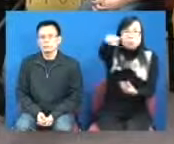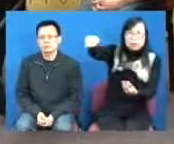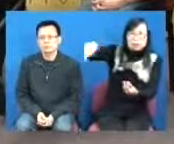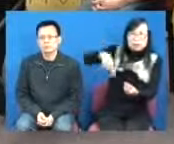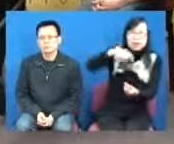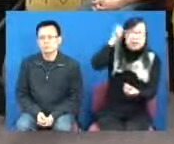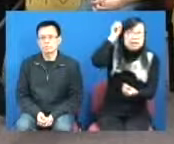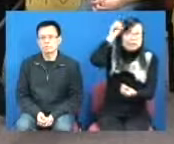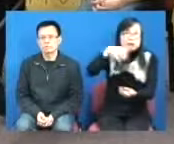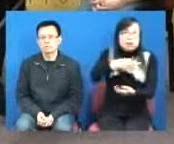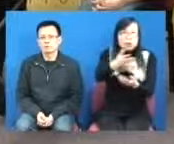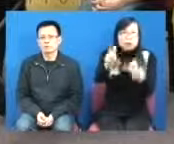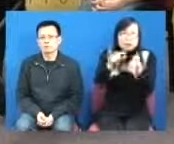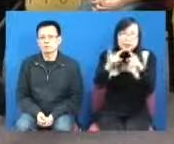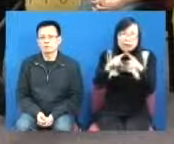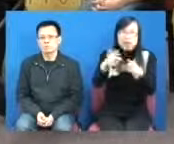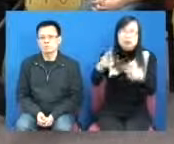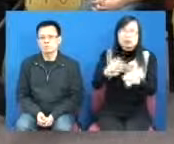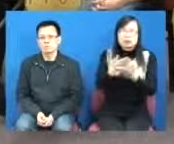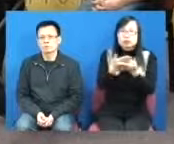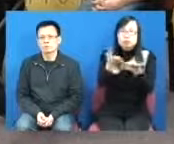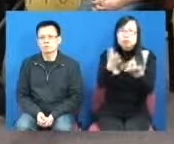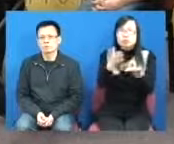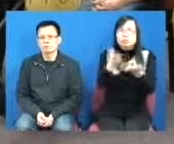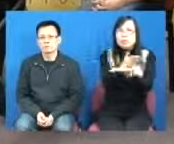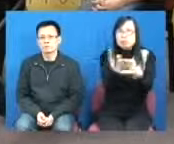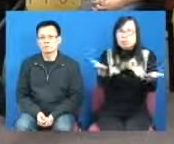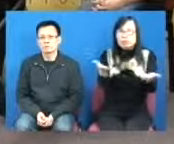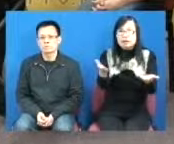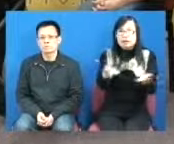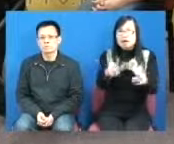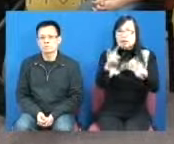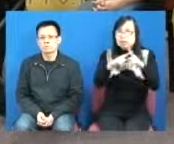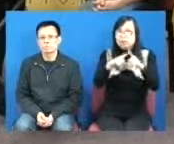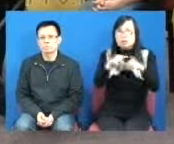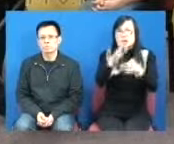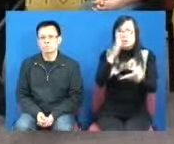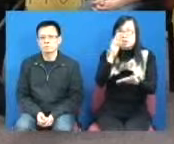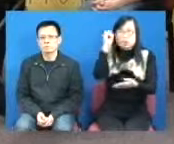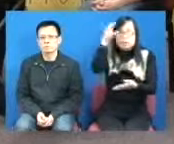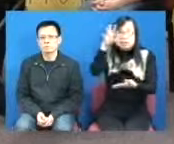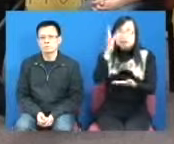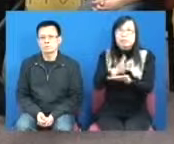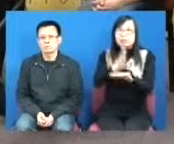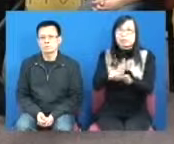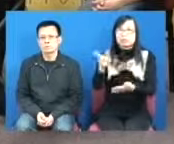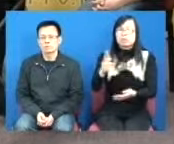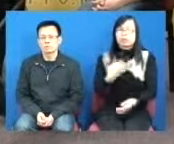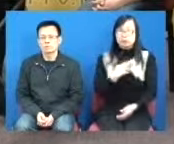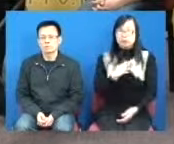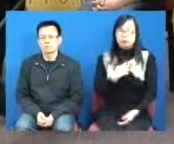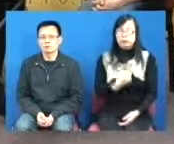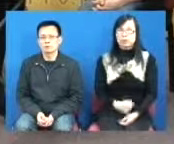他意見的人都是跟我們一般人的意見有些少許不同所以這個也是我覺得